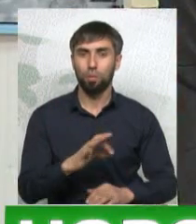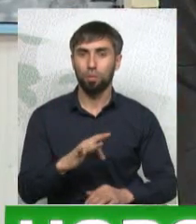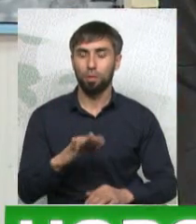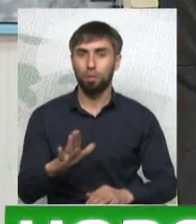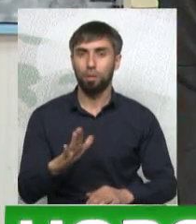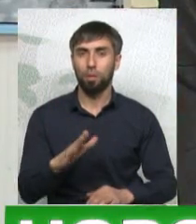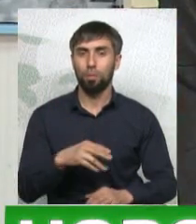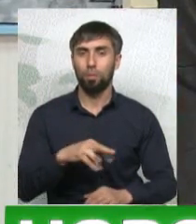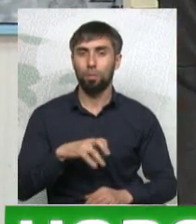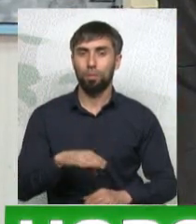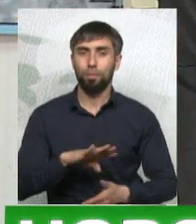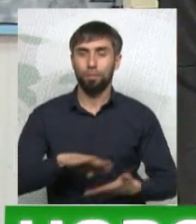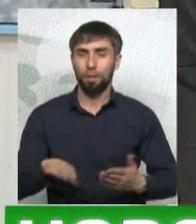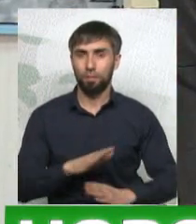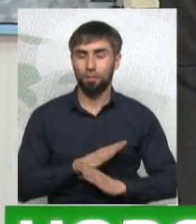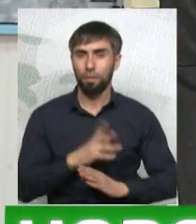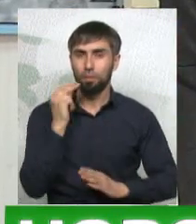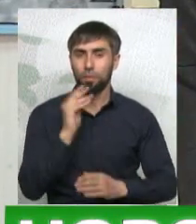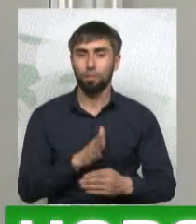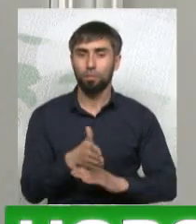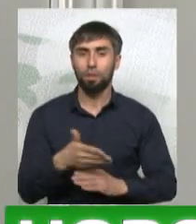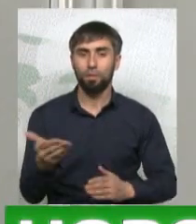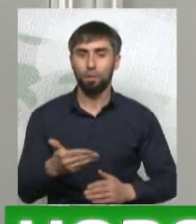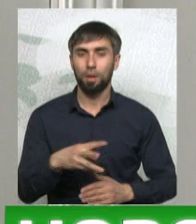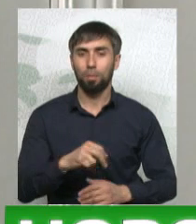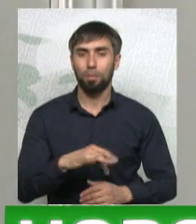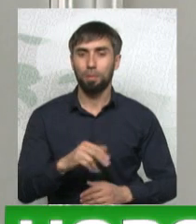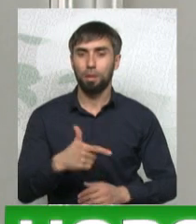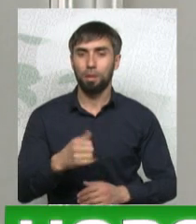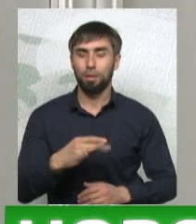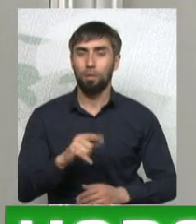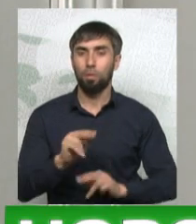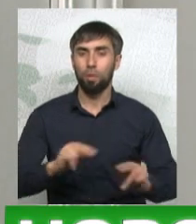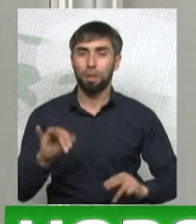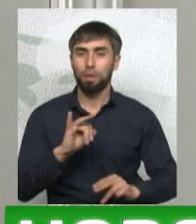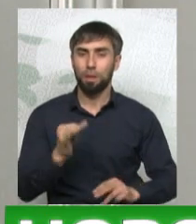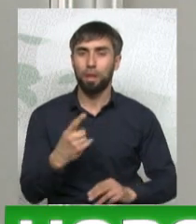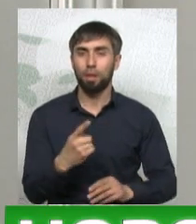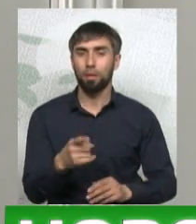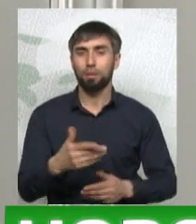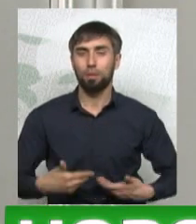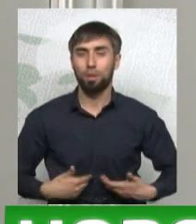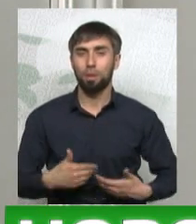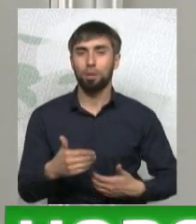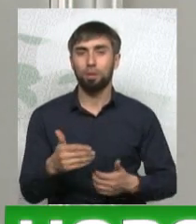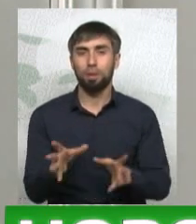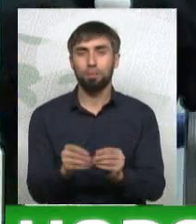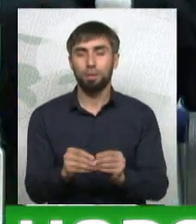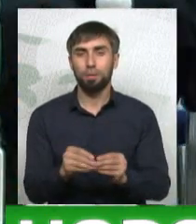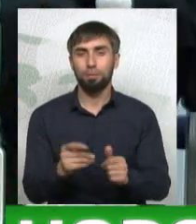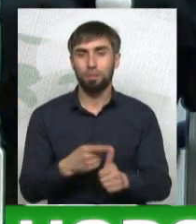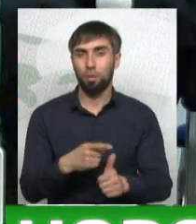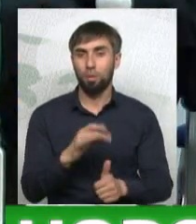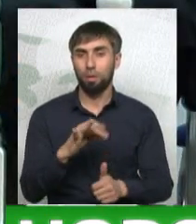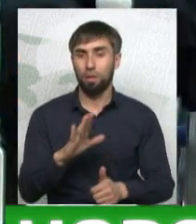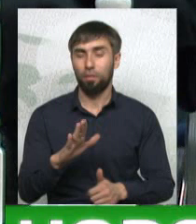Асканов. Полет в бессмертие». В числе гостей выступающих Малика Горданова, учитель истории и односельчанка Асканова. Именно она